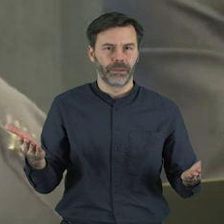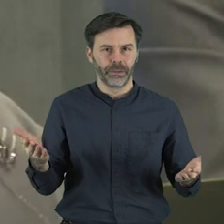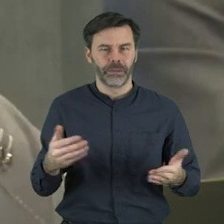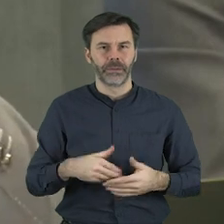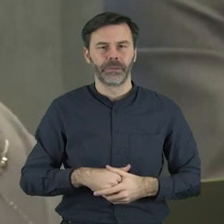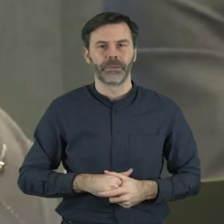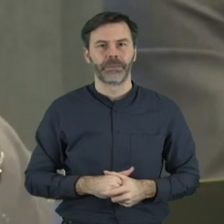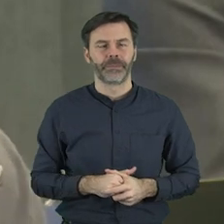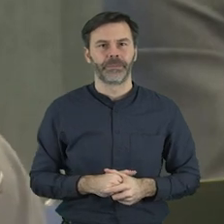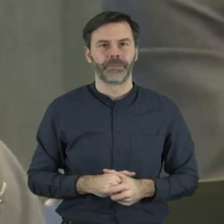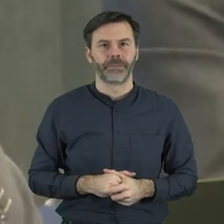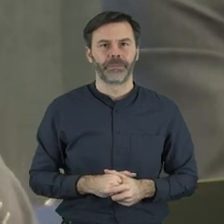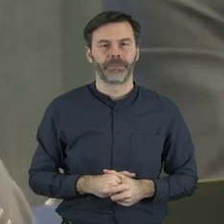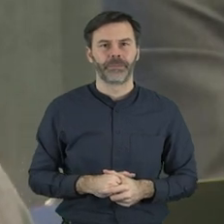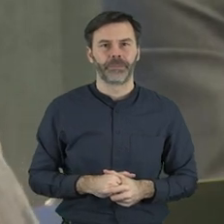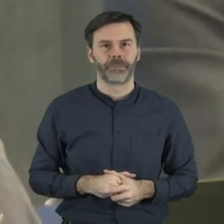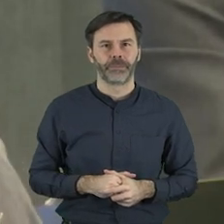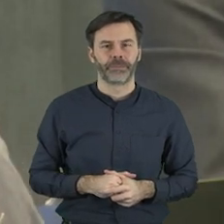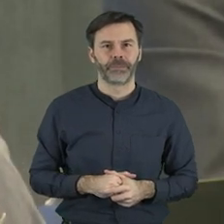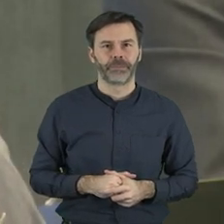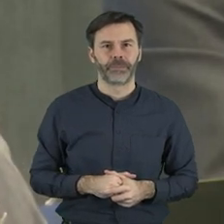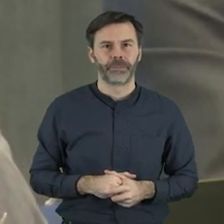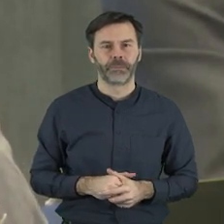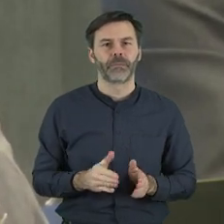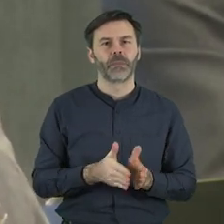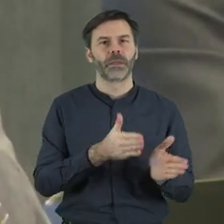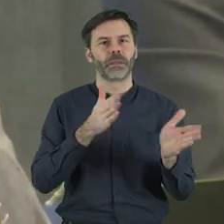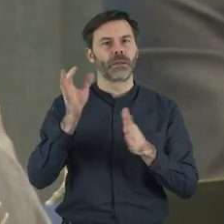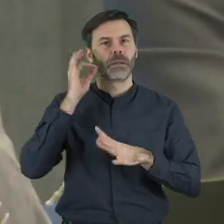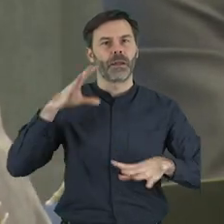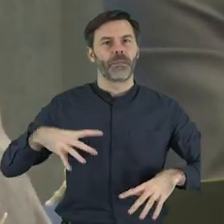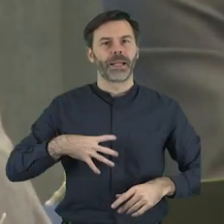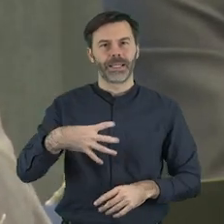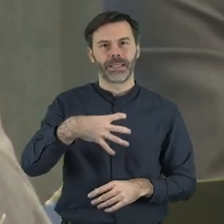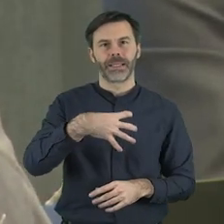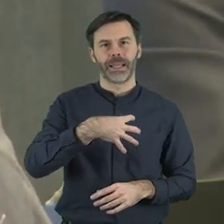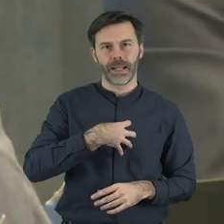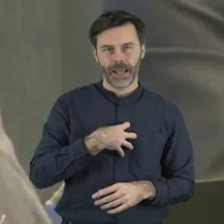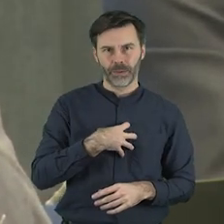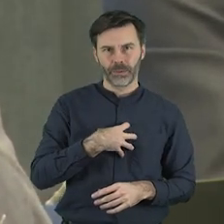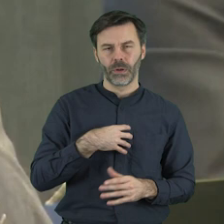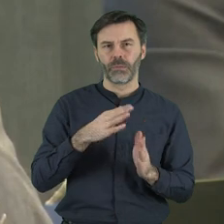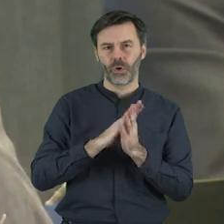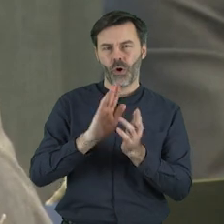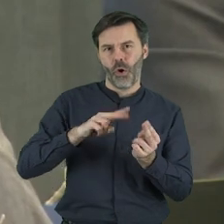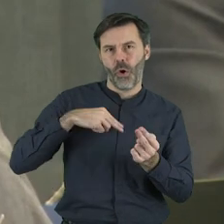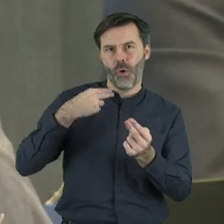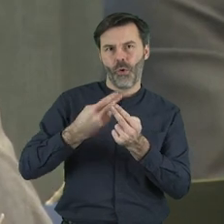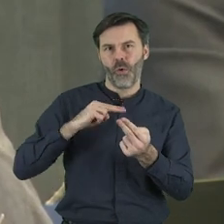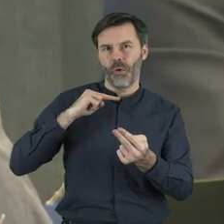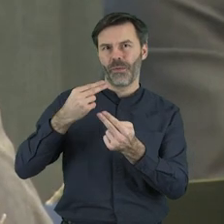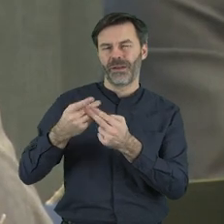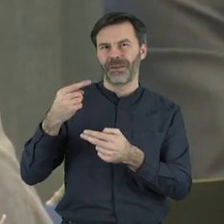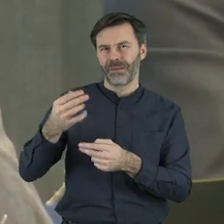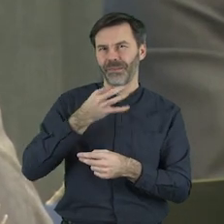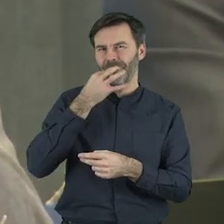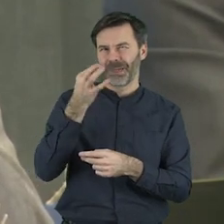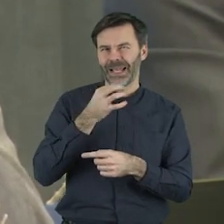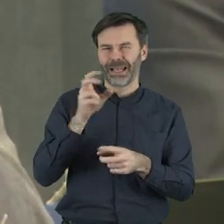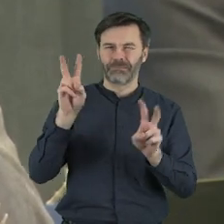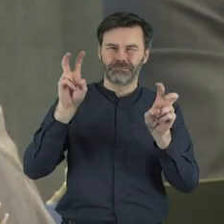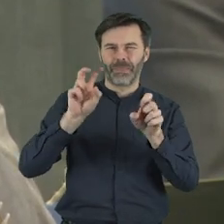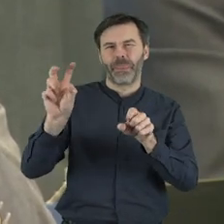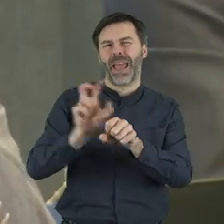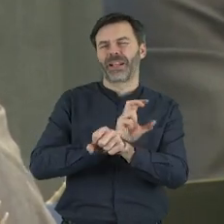Poproszę panią dyrektor o też pytania takie, odpowiedź na te pytania takie techniczne, dotyczące kosztów i